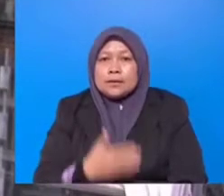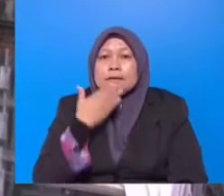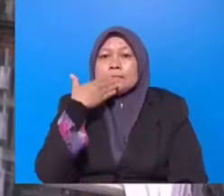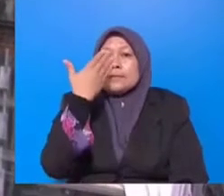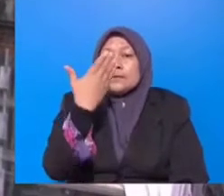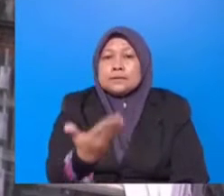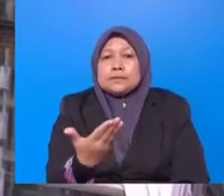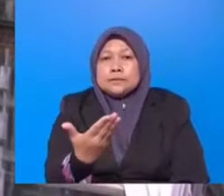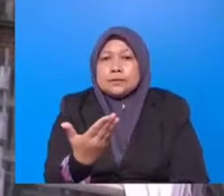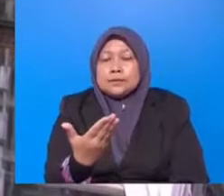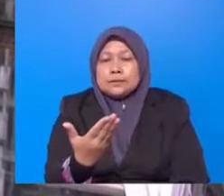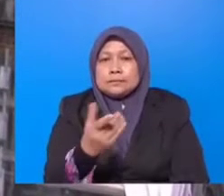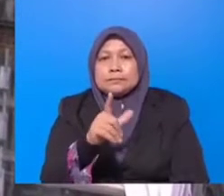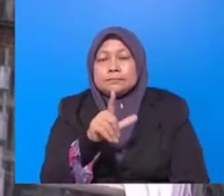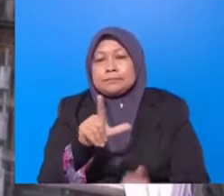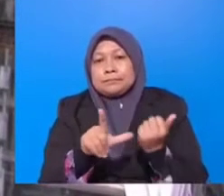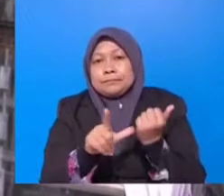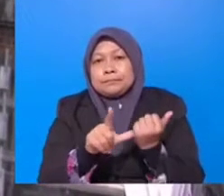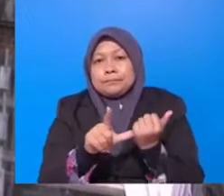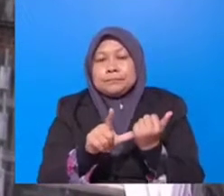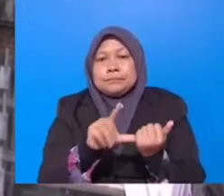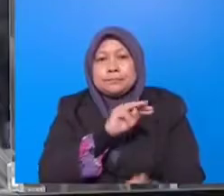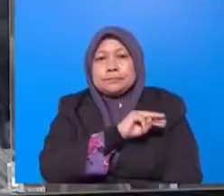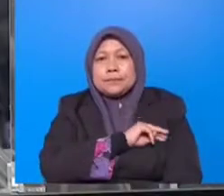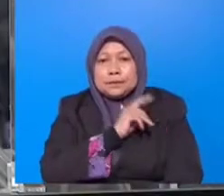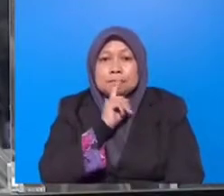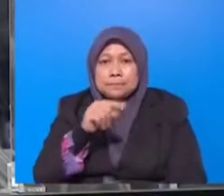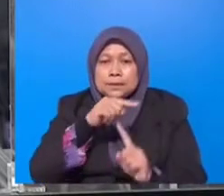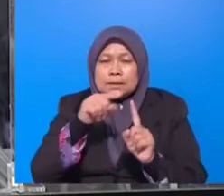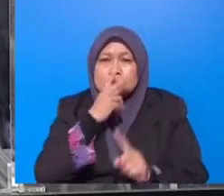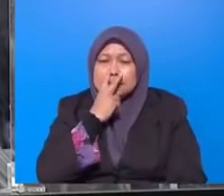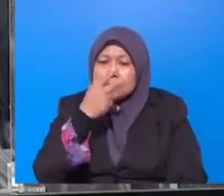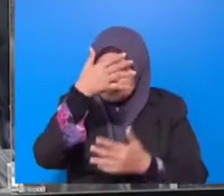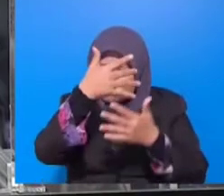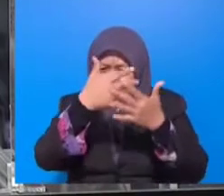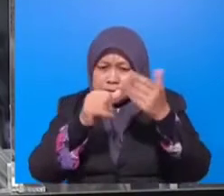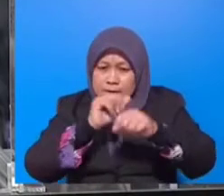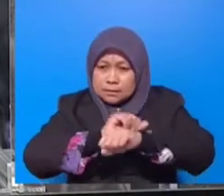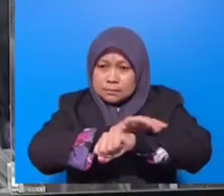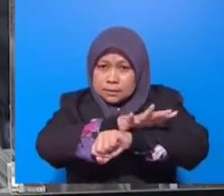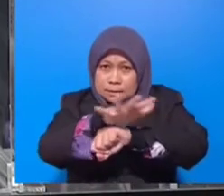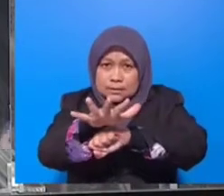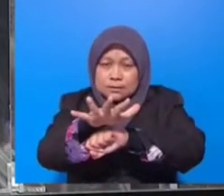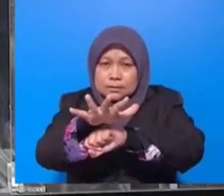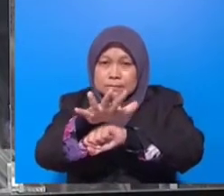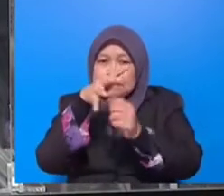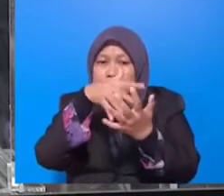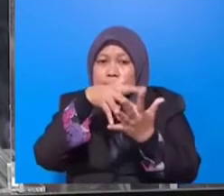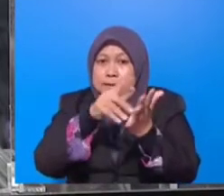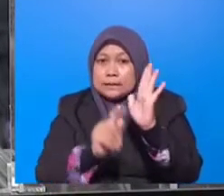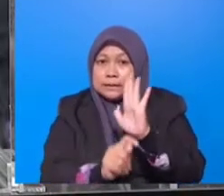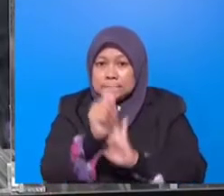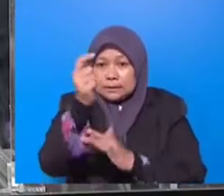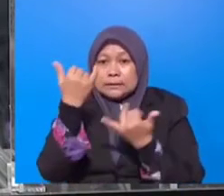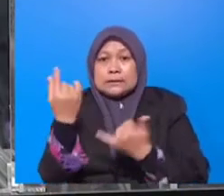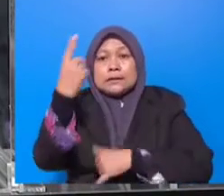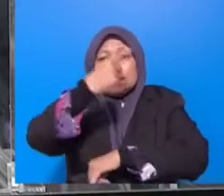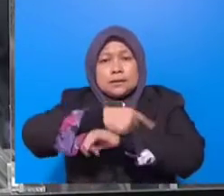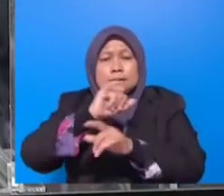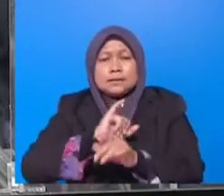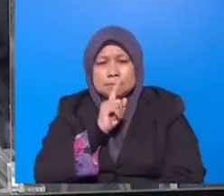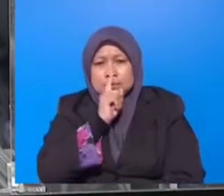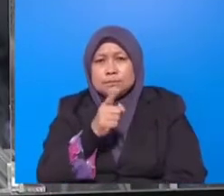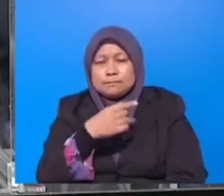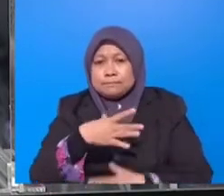Hai terima kasih atau menteri tasnya betul diles saya melihat kepada perkembangan pengajian tinggi pada hari ini